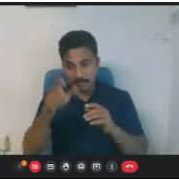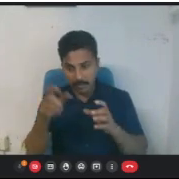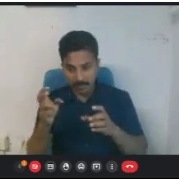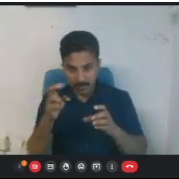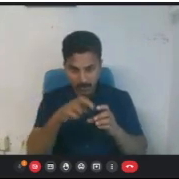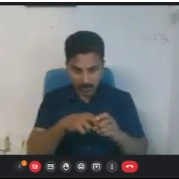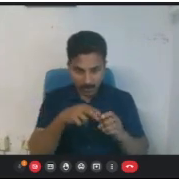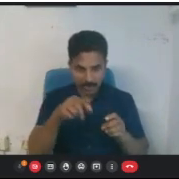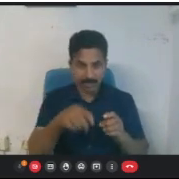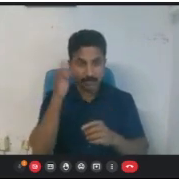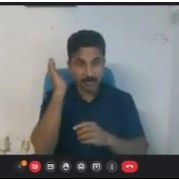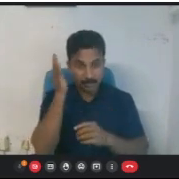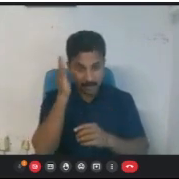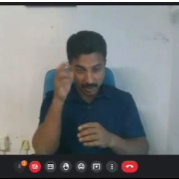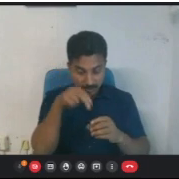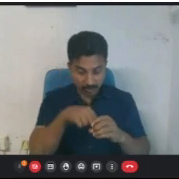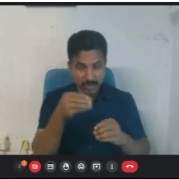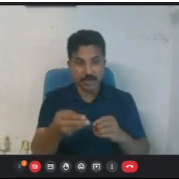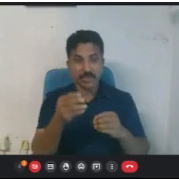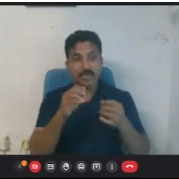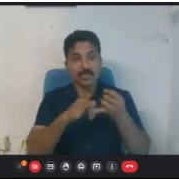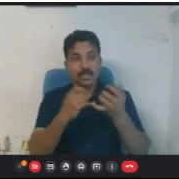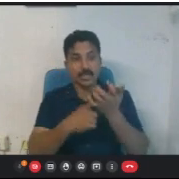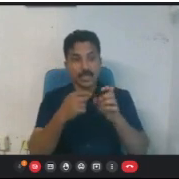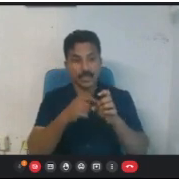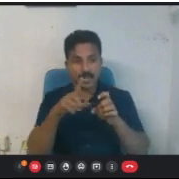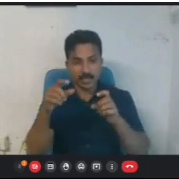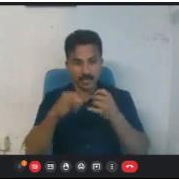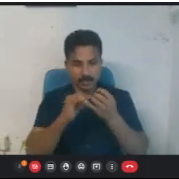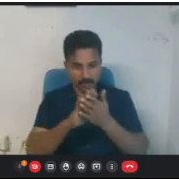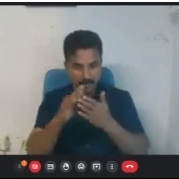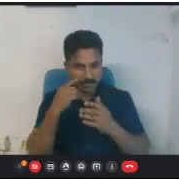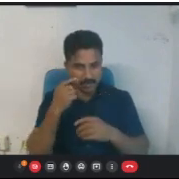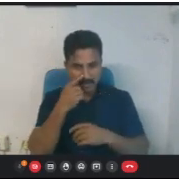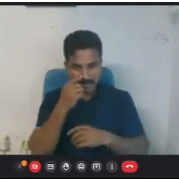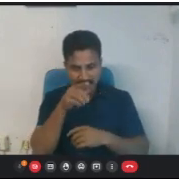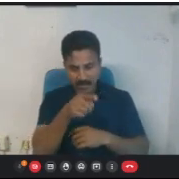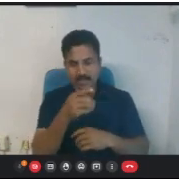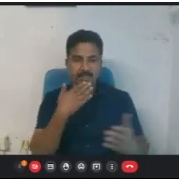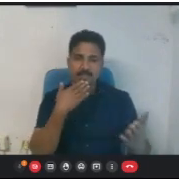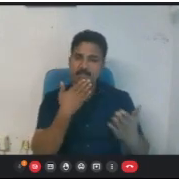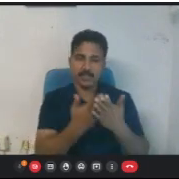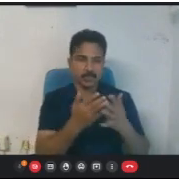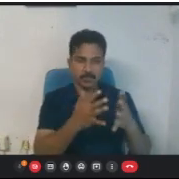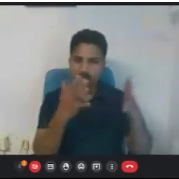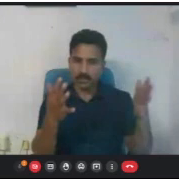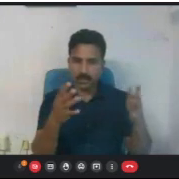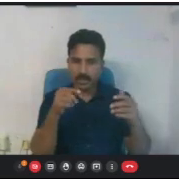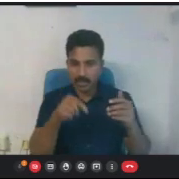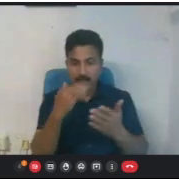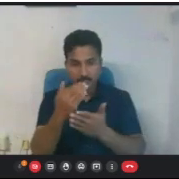പങ്കെടുക്കുകയും ഇന്ന് ഈ ചർച്ചയ്ക്ക് നേതൃത്വം നൽകുകയും ചെയ്ത ശ്രീലക്ഷ്മിക്ക് നിഷിന്റെയും നിഡാസിന്റെയും പേരിൽ നന്ദി പറയുന്നു. അതുപോലെ തന്നെ ഇന്നത്തെ